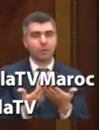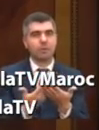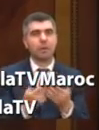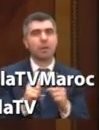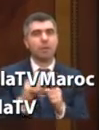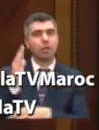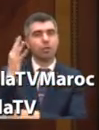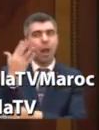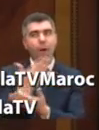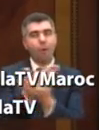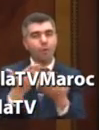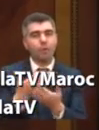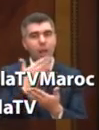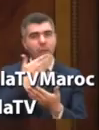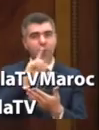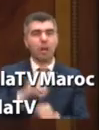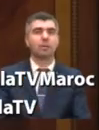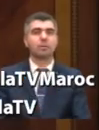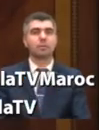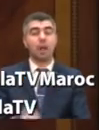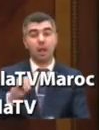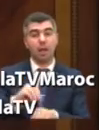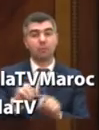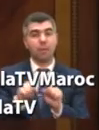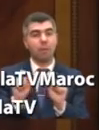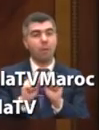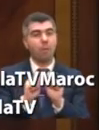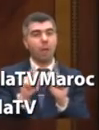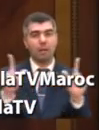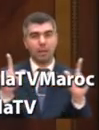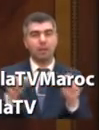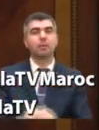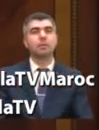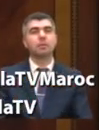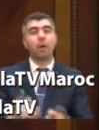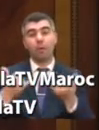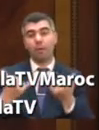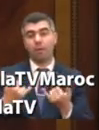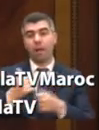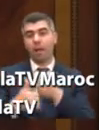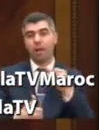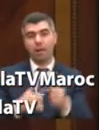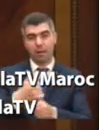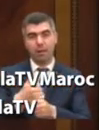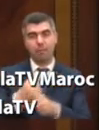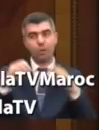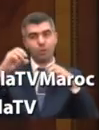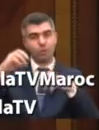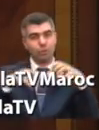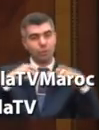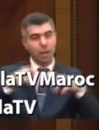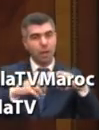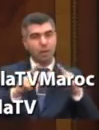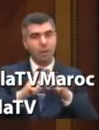والأشجار المثمرة. المزيد من التوضيحات، عرف الموسم الحالي ظروف يعني